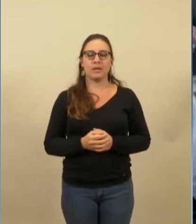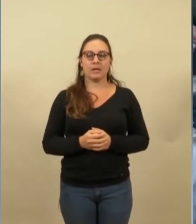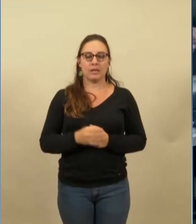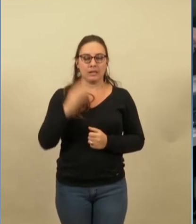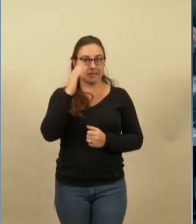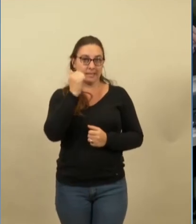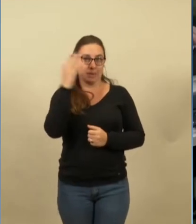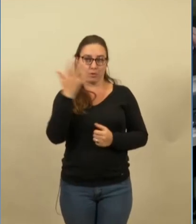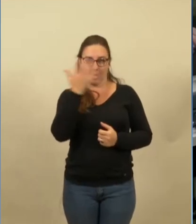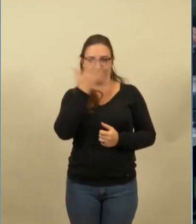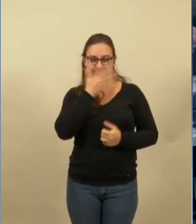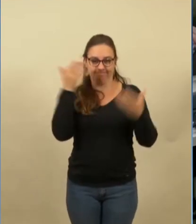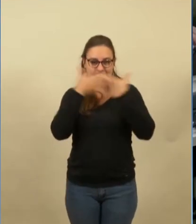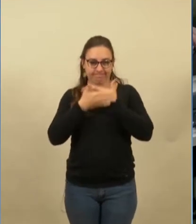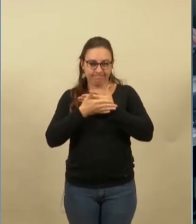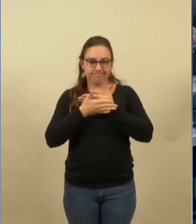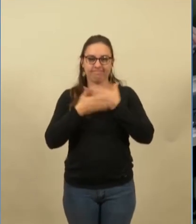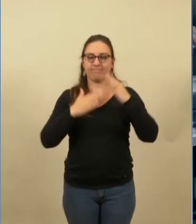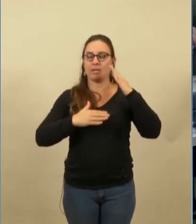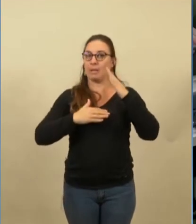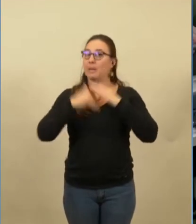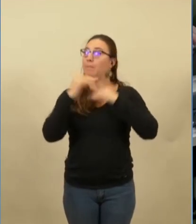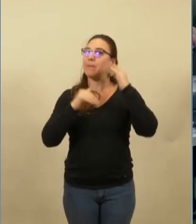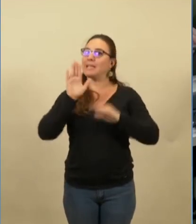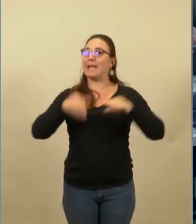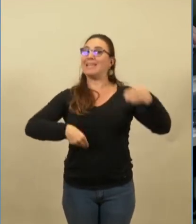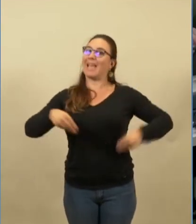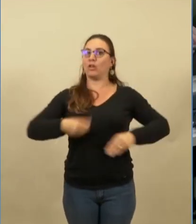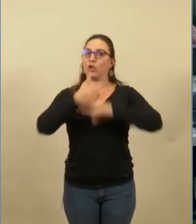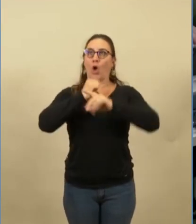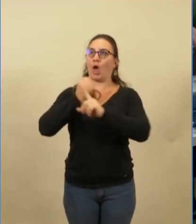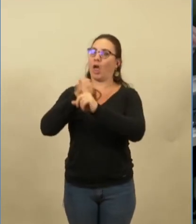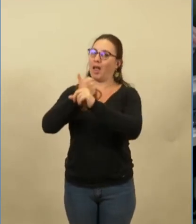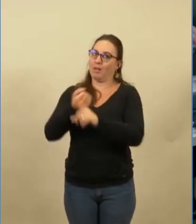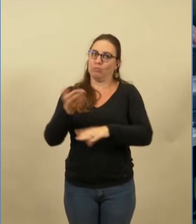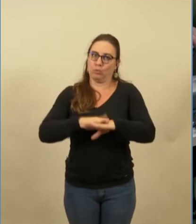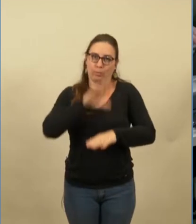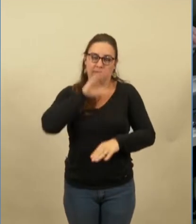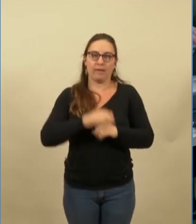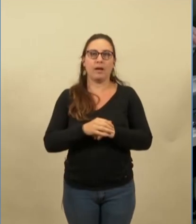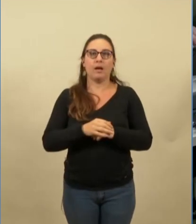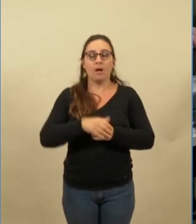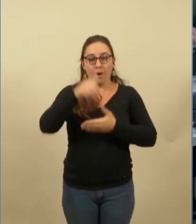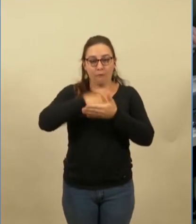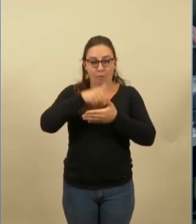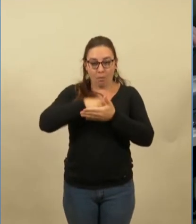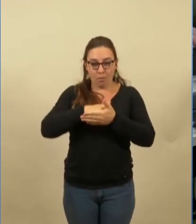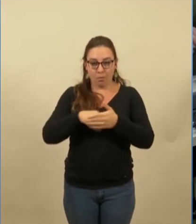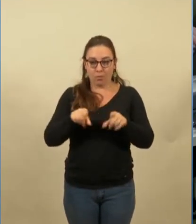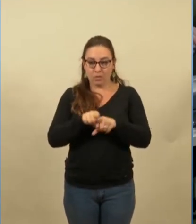incompréhension visiblement de la du métier qui est soi-disant défendu et surtout sur le fond